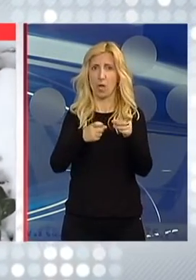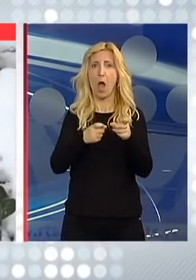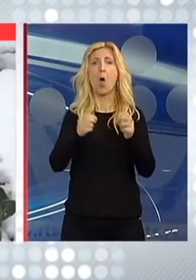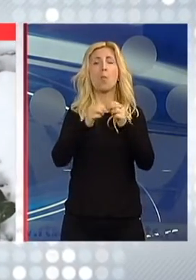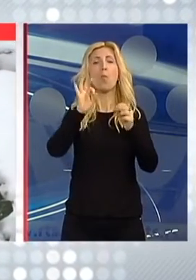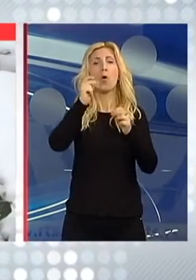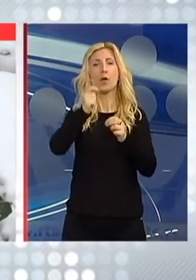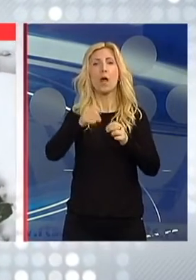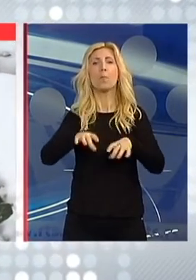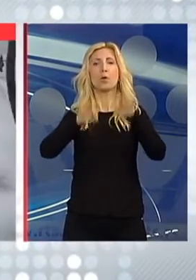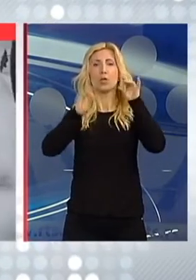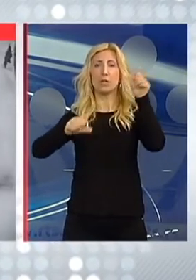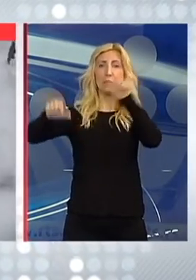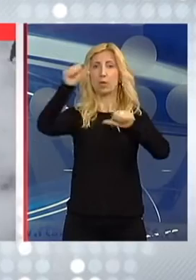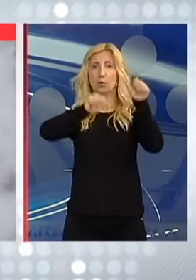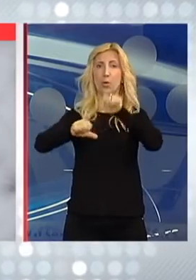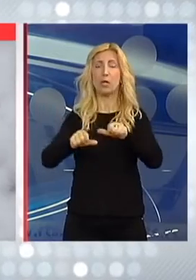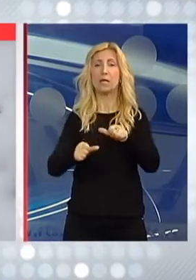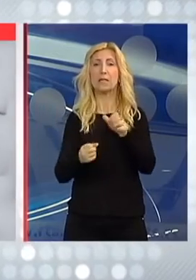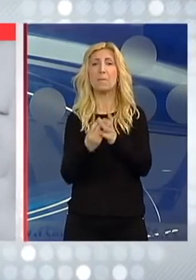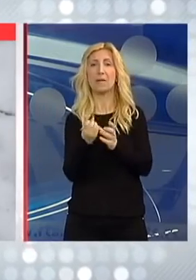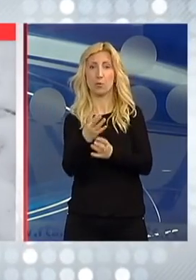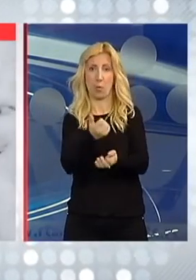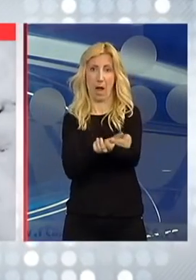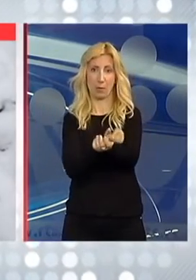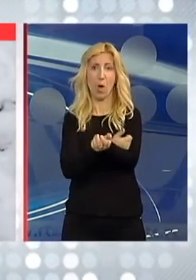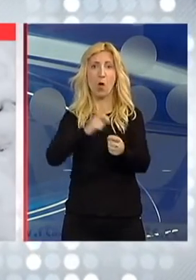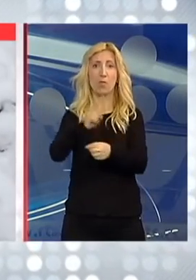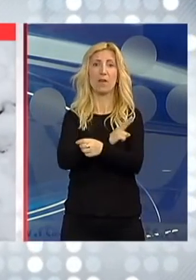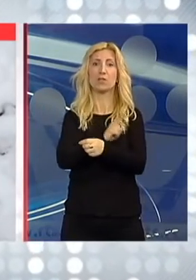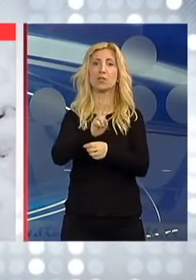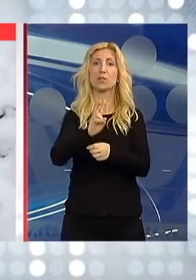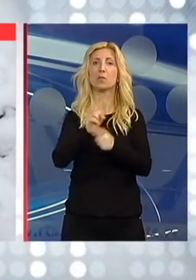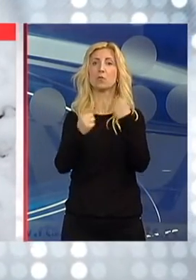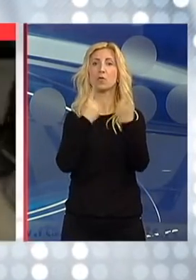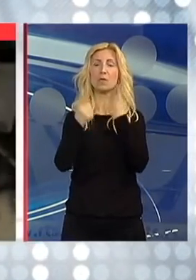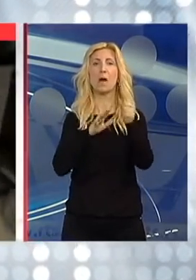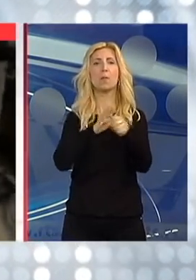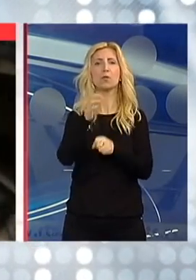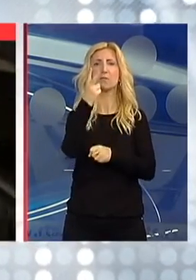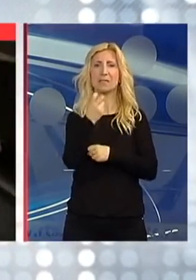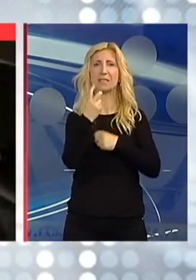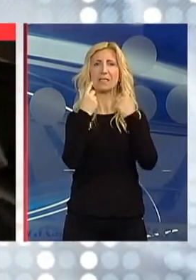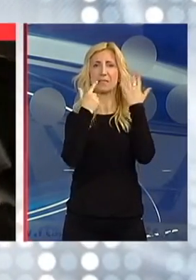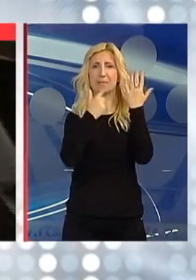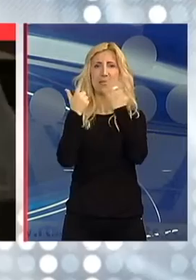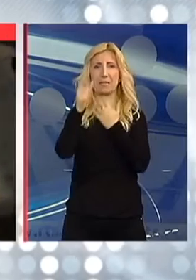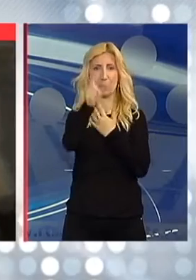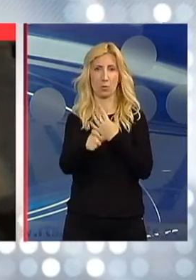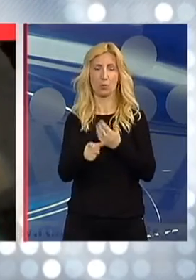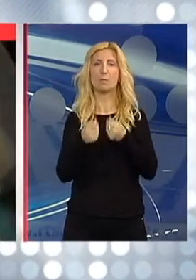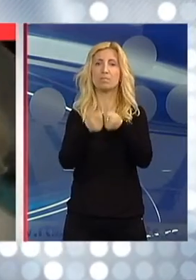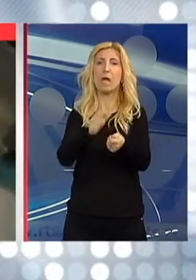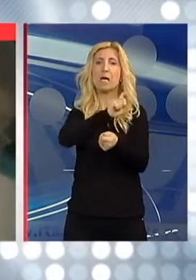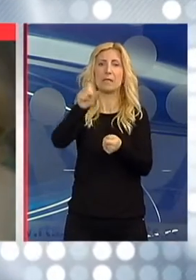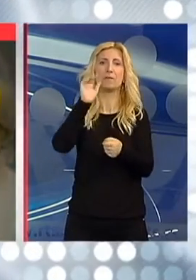Boru je otkrivena i laboratorija za uzgoj marihuane u veštačkim uslovima. Protiv 277 osoba podnete